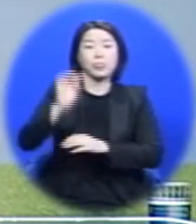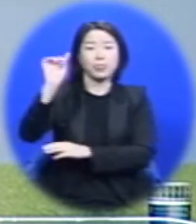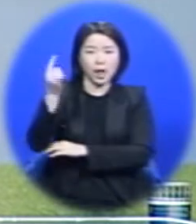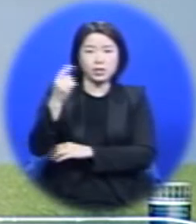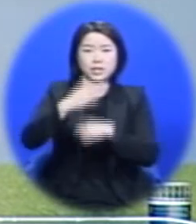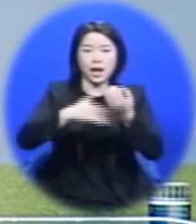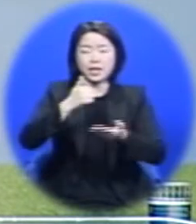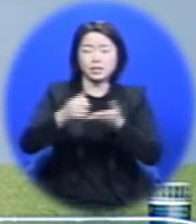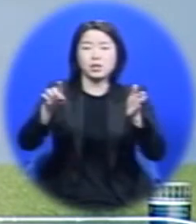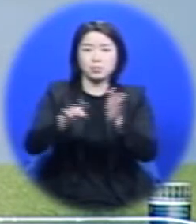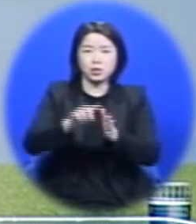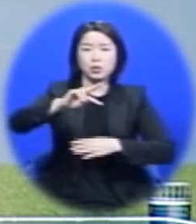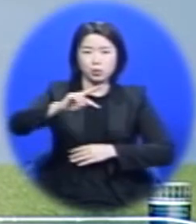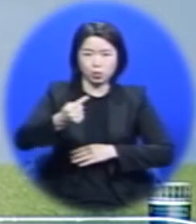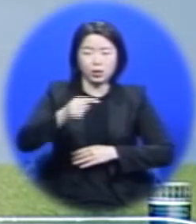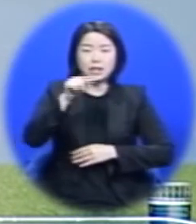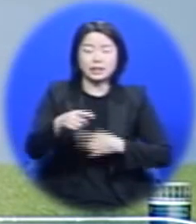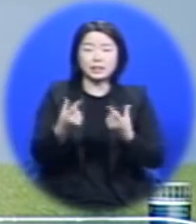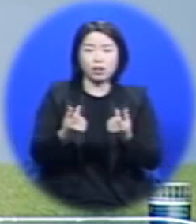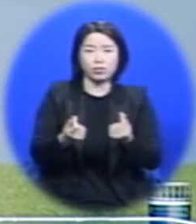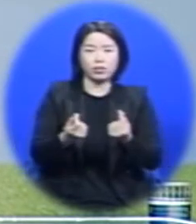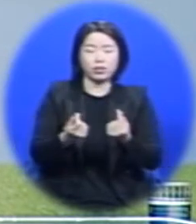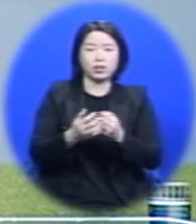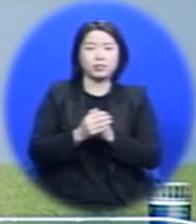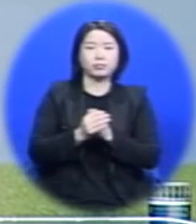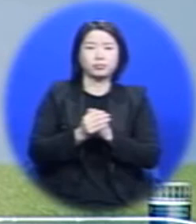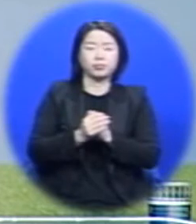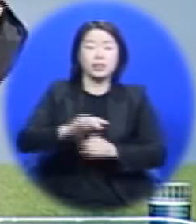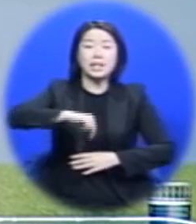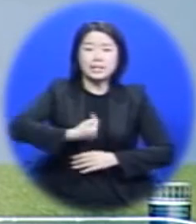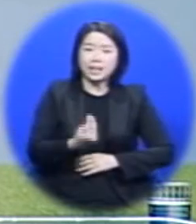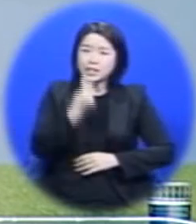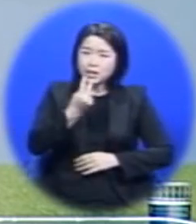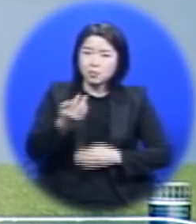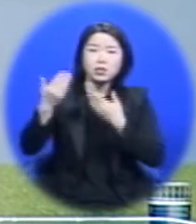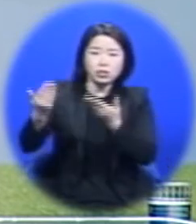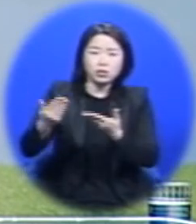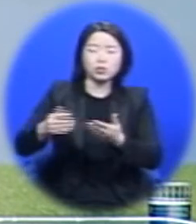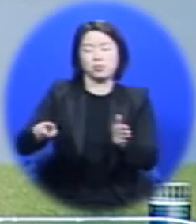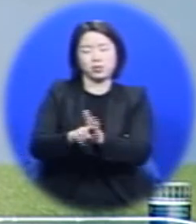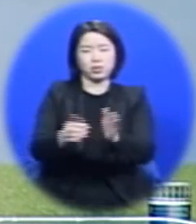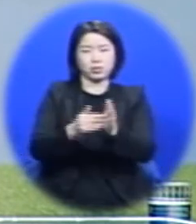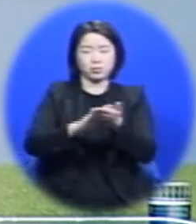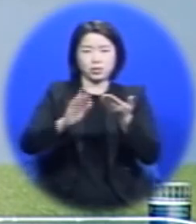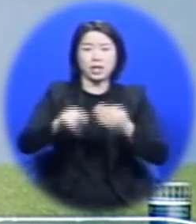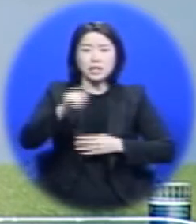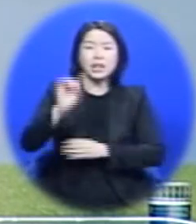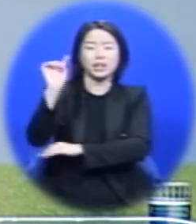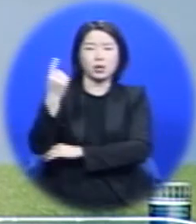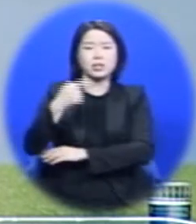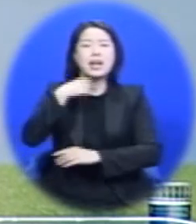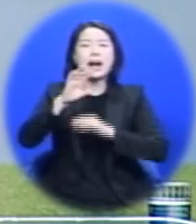다윗은 하나님을 믿어도 그는 자기 생명을 걸고 믿었어요. 이게 바로 다윗의